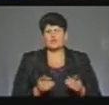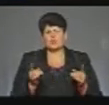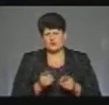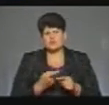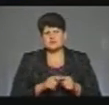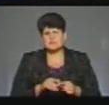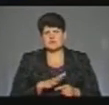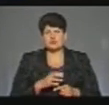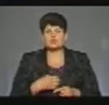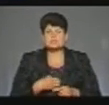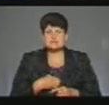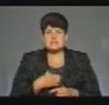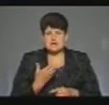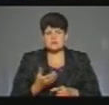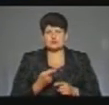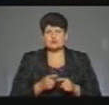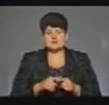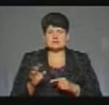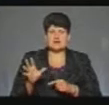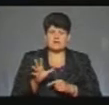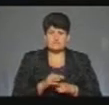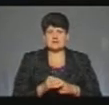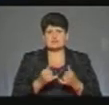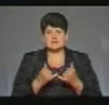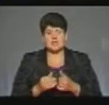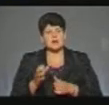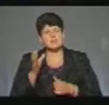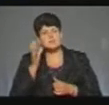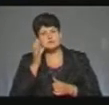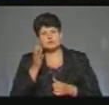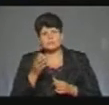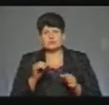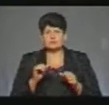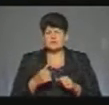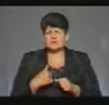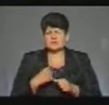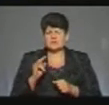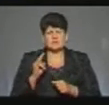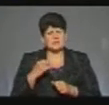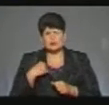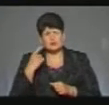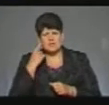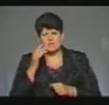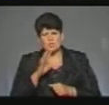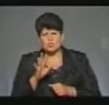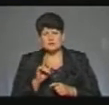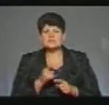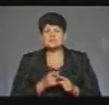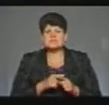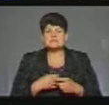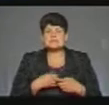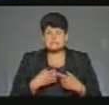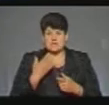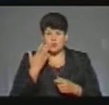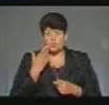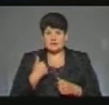було страшно. Страшно те все зараз навіть слухати. Може, дитиною я так не думала, що то щось страшне, а коли я